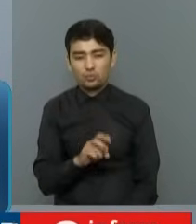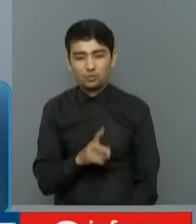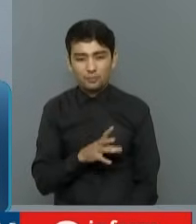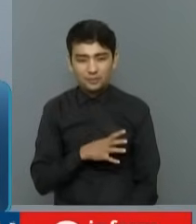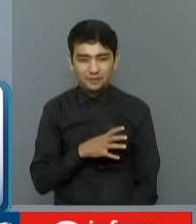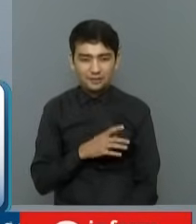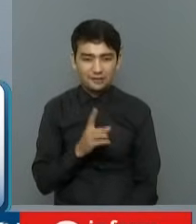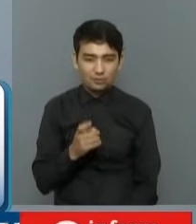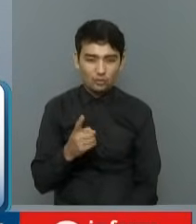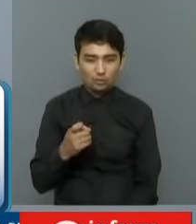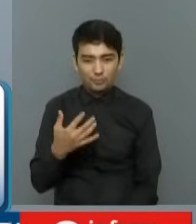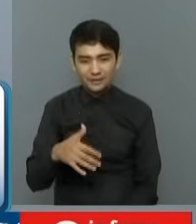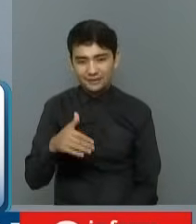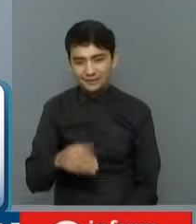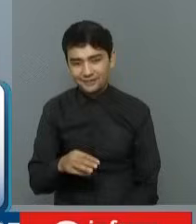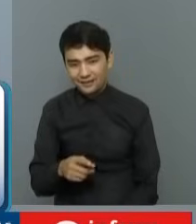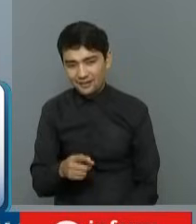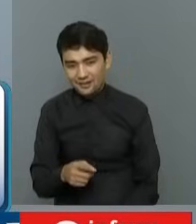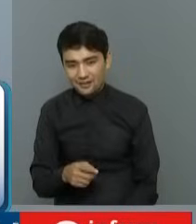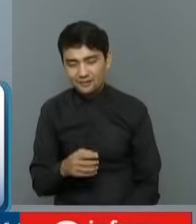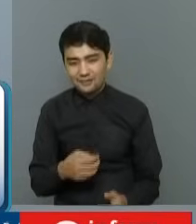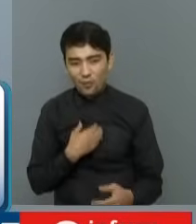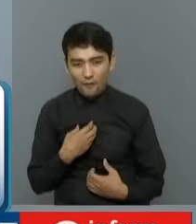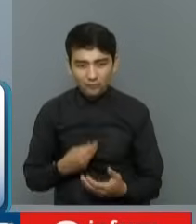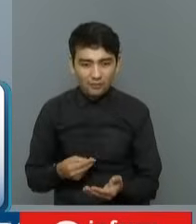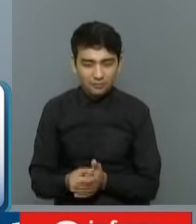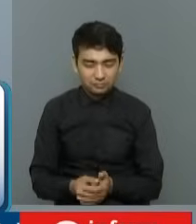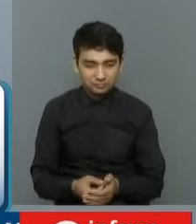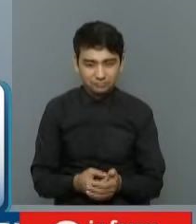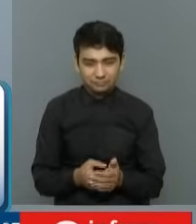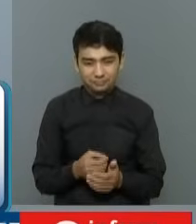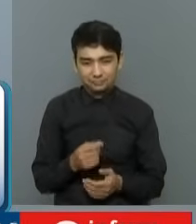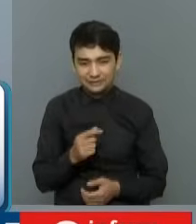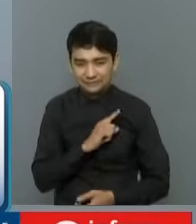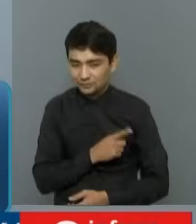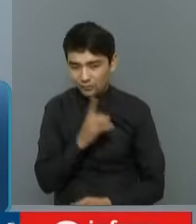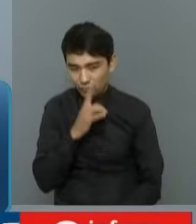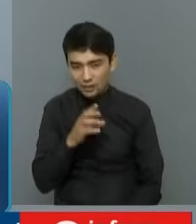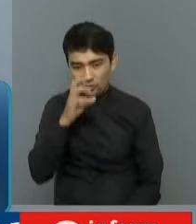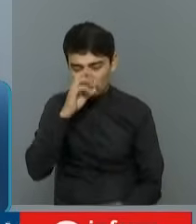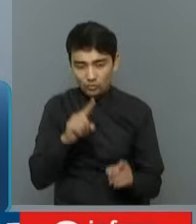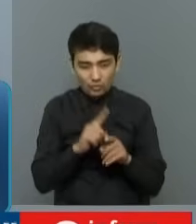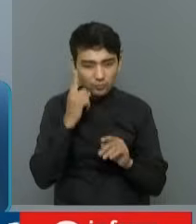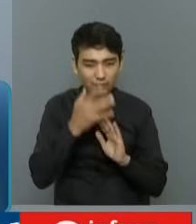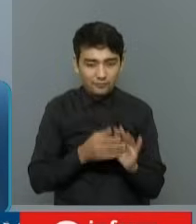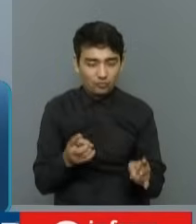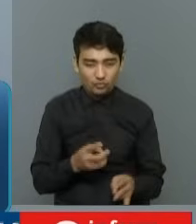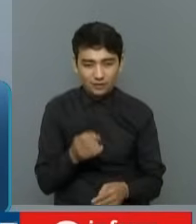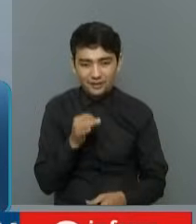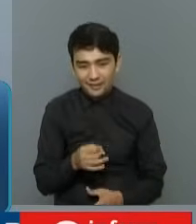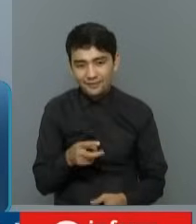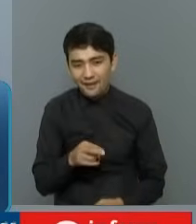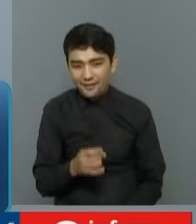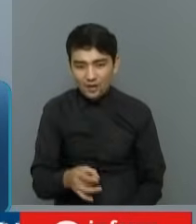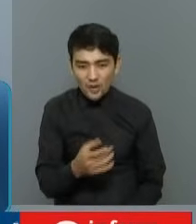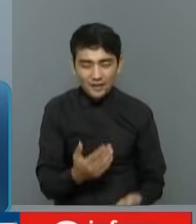зарплата 150 тысяч тенге, конечно, это для них будет неподъемной суммой. Я думаю, что государство здесь тоже должно понимать, может быть, допустим, для